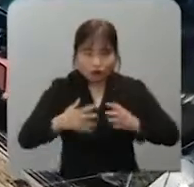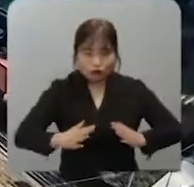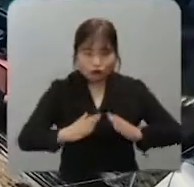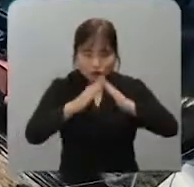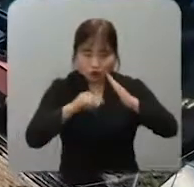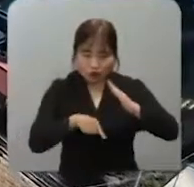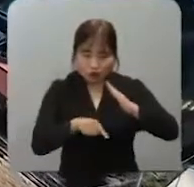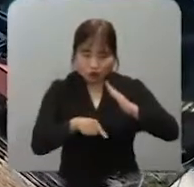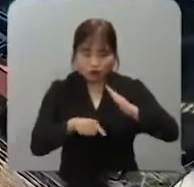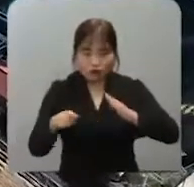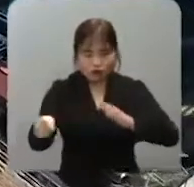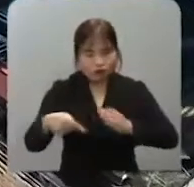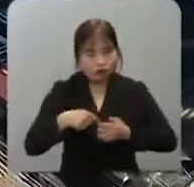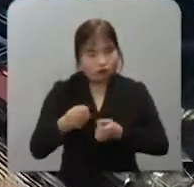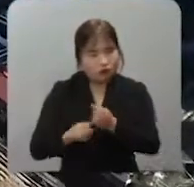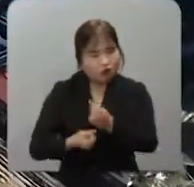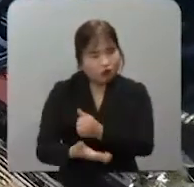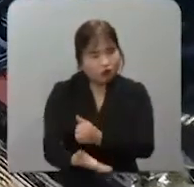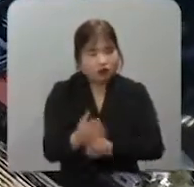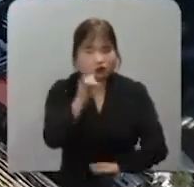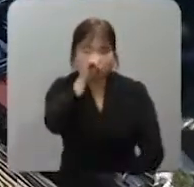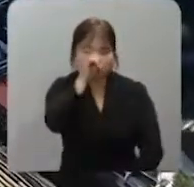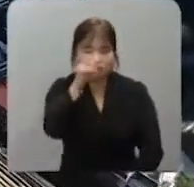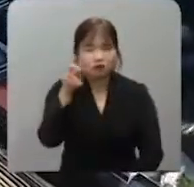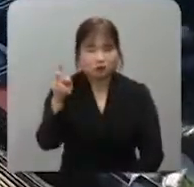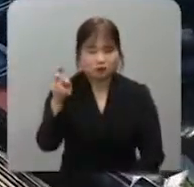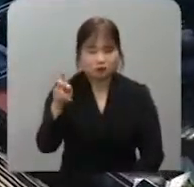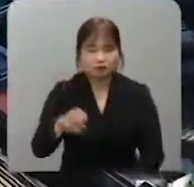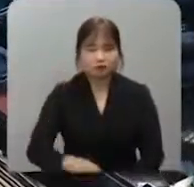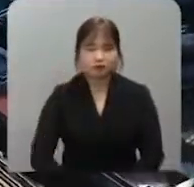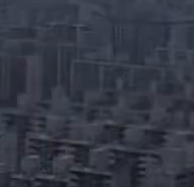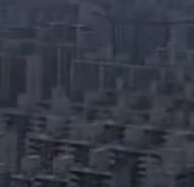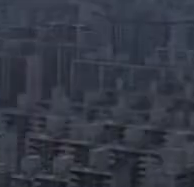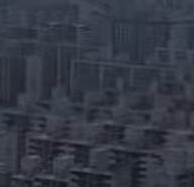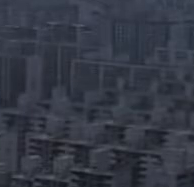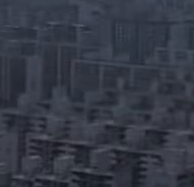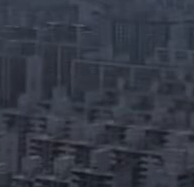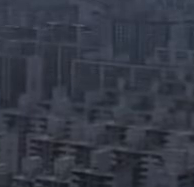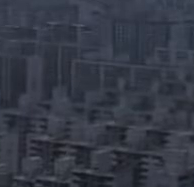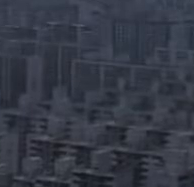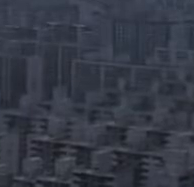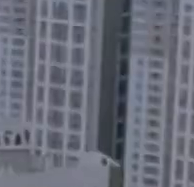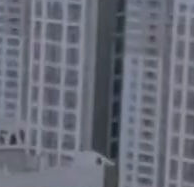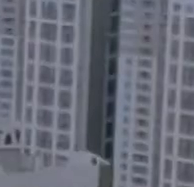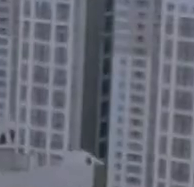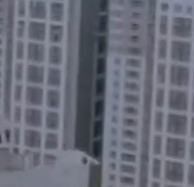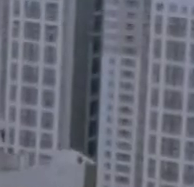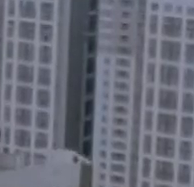준 것으로 보입니다 kbs 뉴스 9 병입니다 5